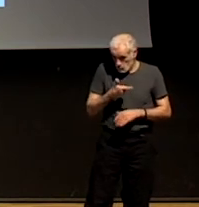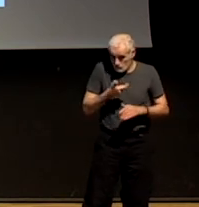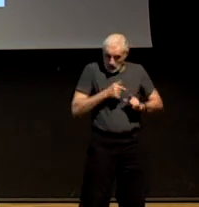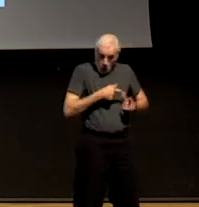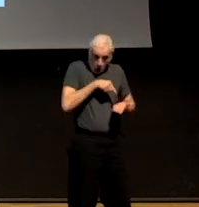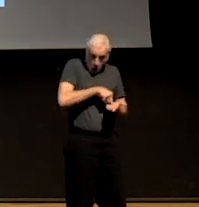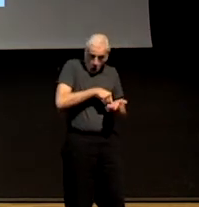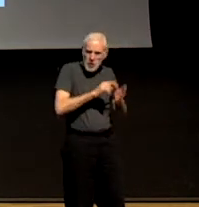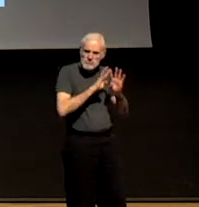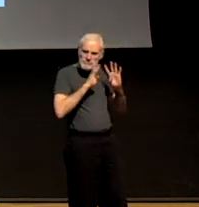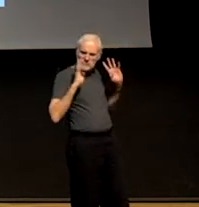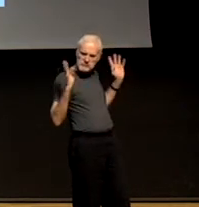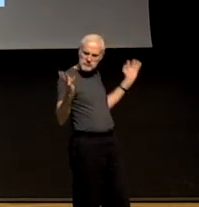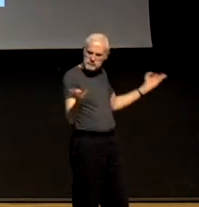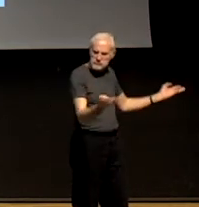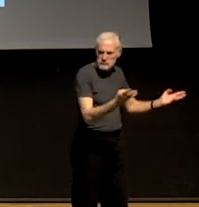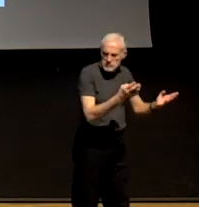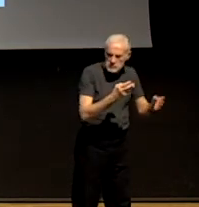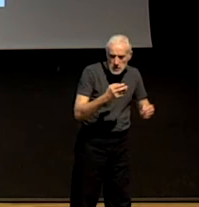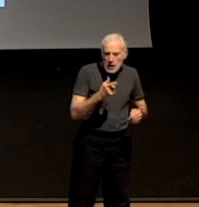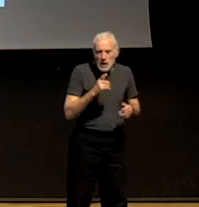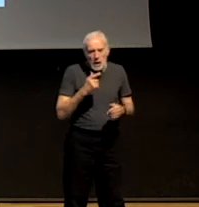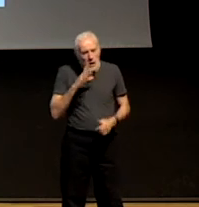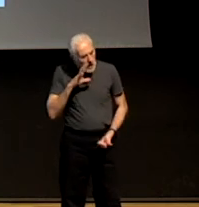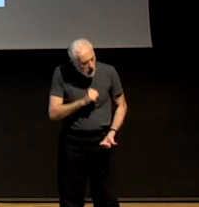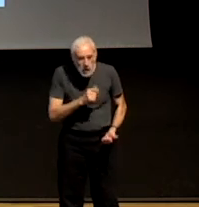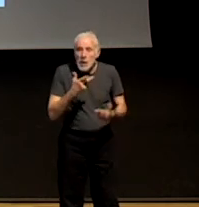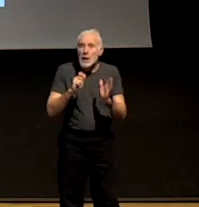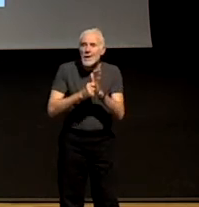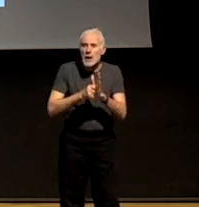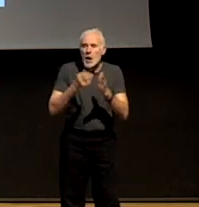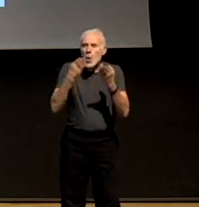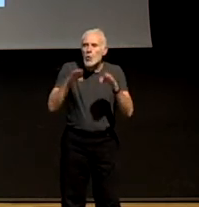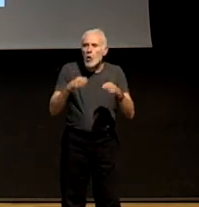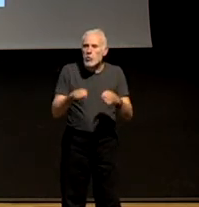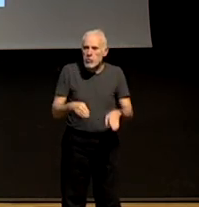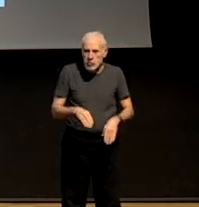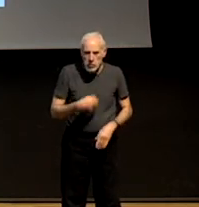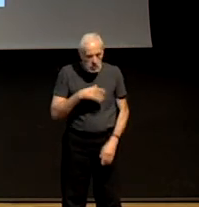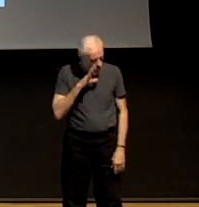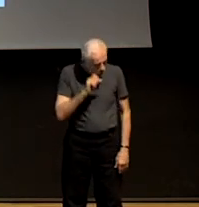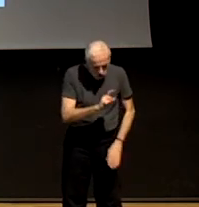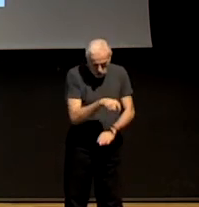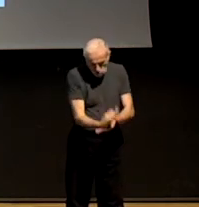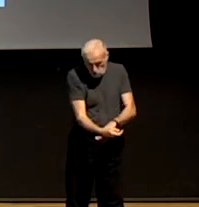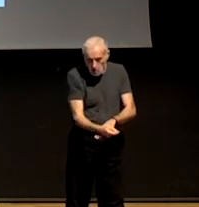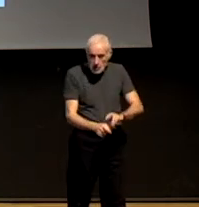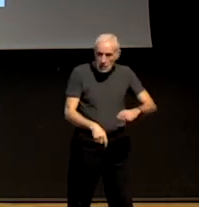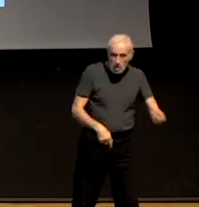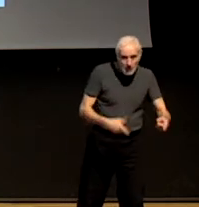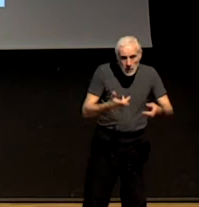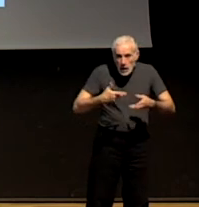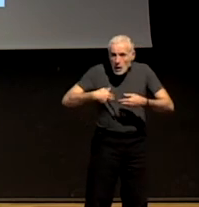et tous les automnes je trouve des cadavres de rapaces diurnes dans le fossé qui